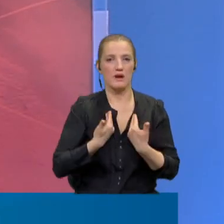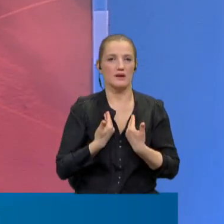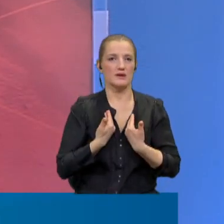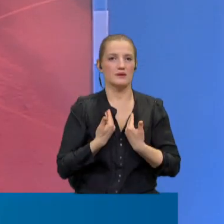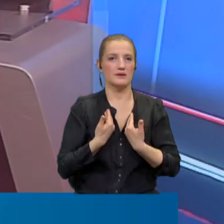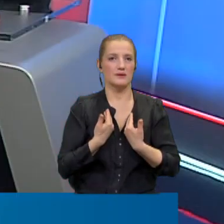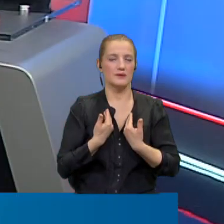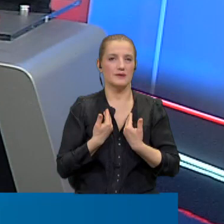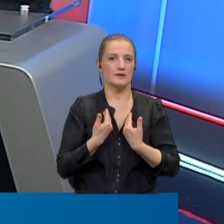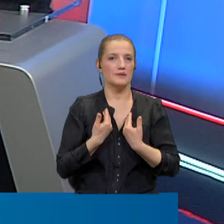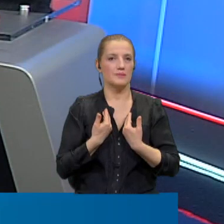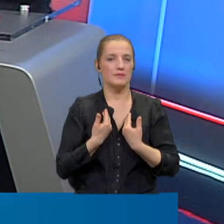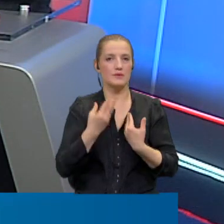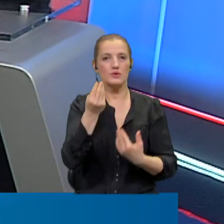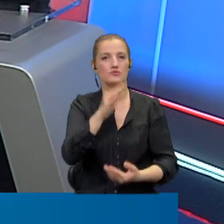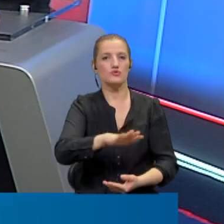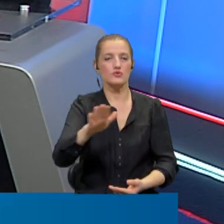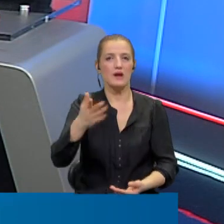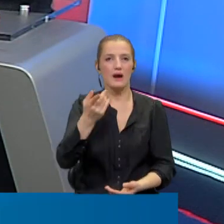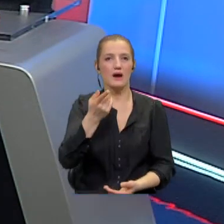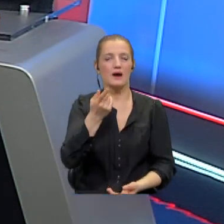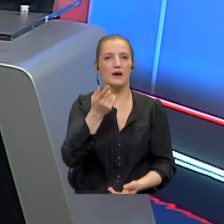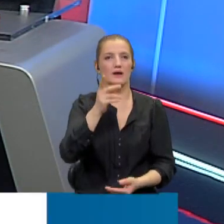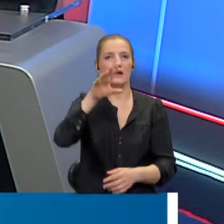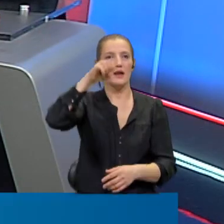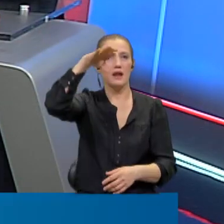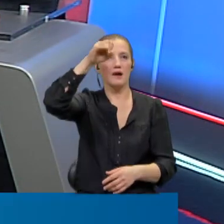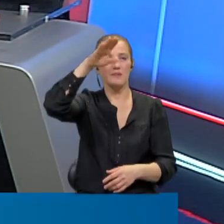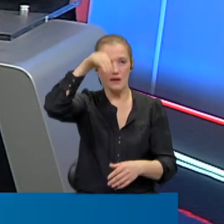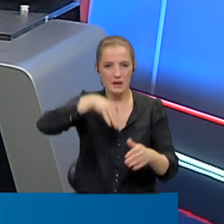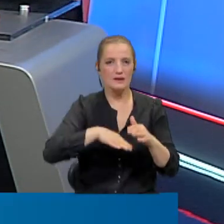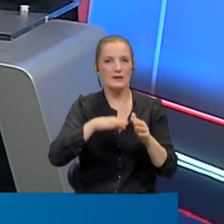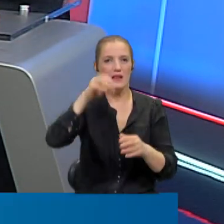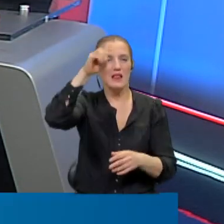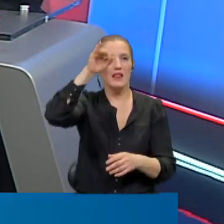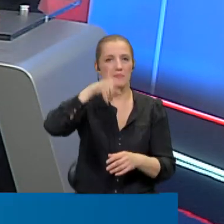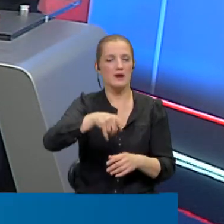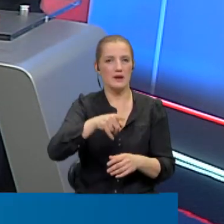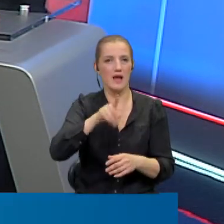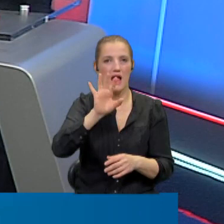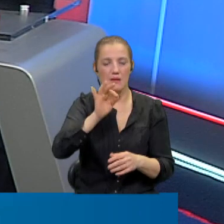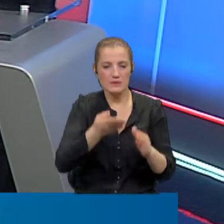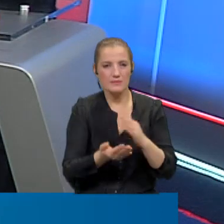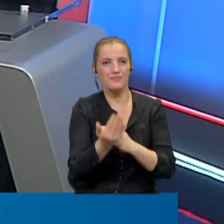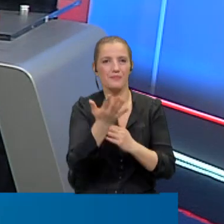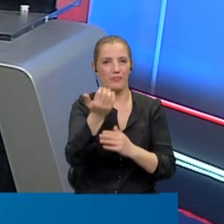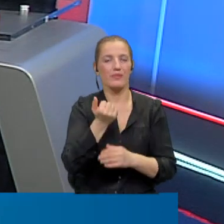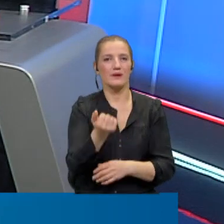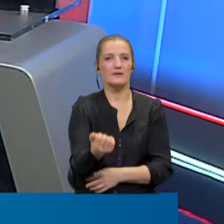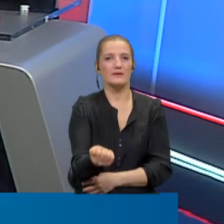da Vallahi artık şey Aslı Evet çocuklara Lüzumsuz ise söndü lambanın altında hemen yollardan bir çıktı alayım diye